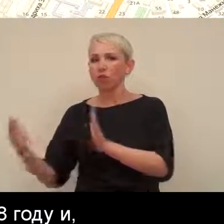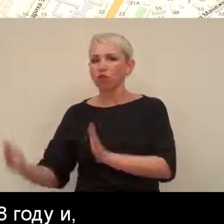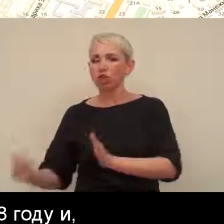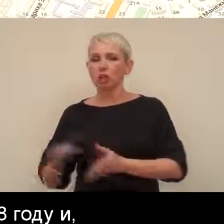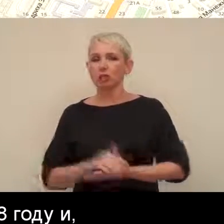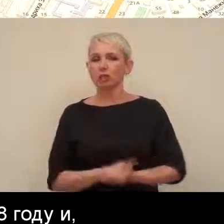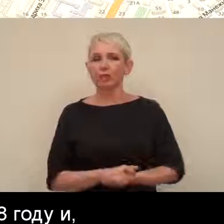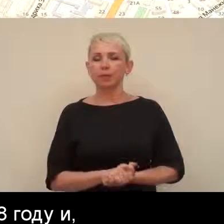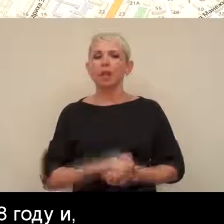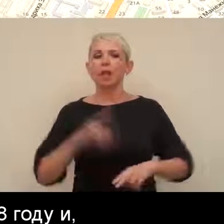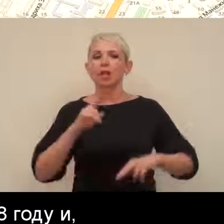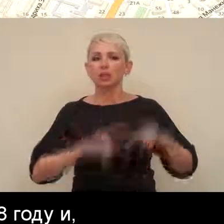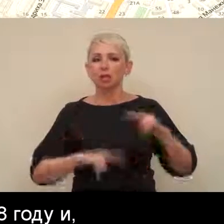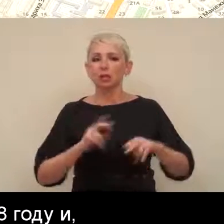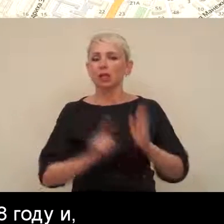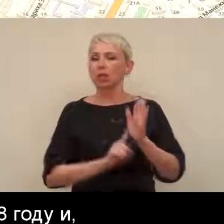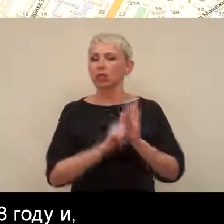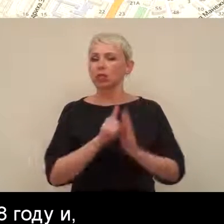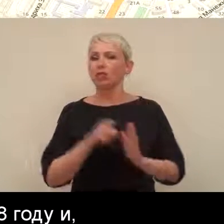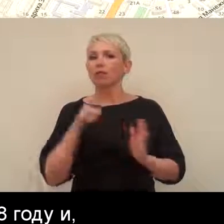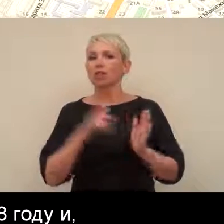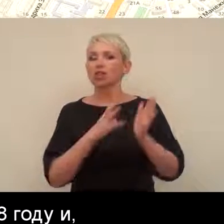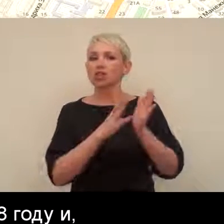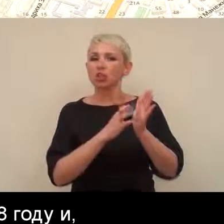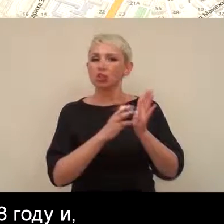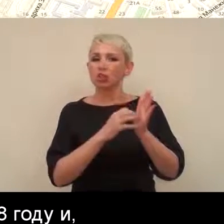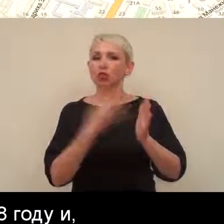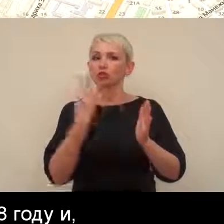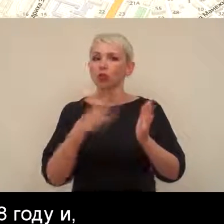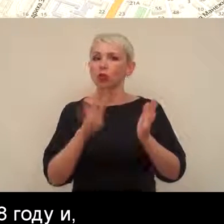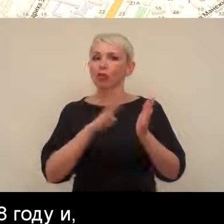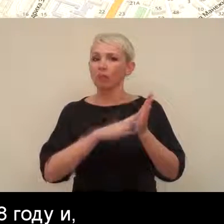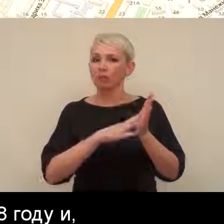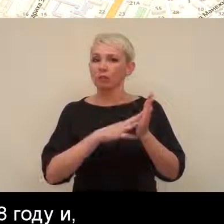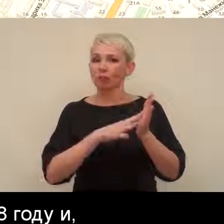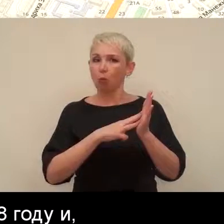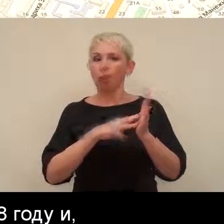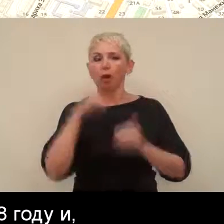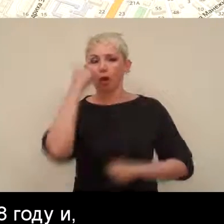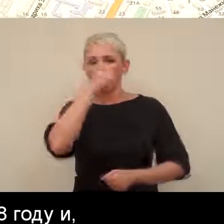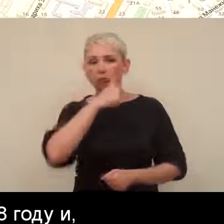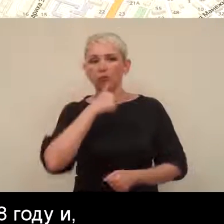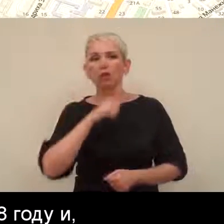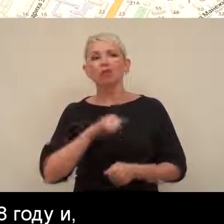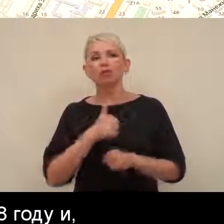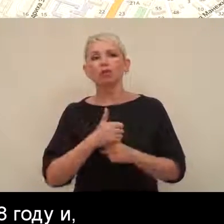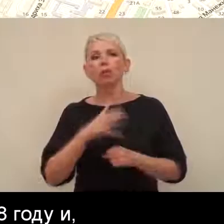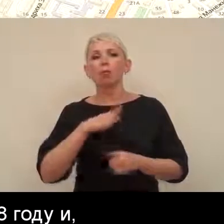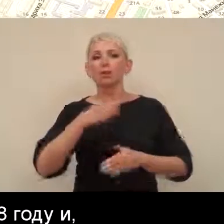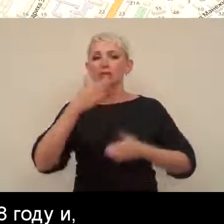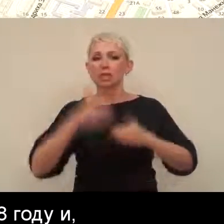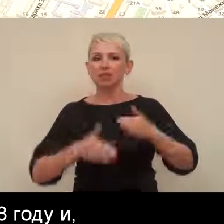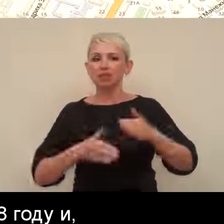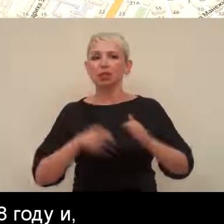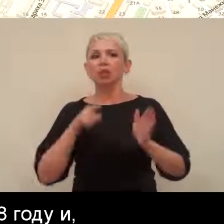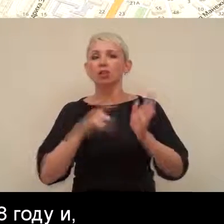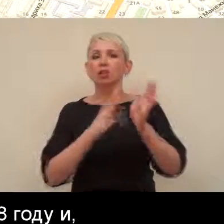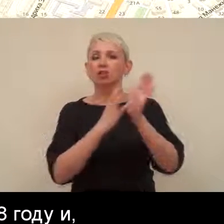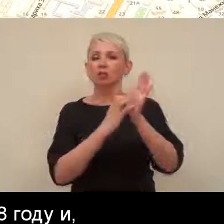Строительство началось в 1948 году и в основном было завершено в